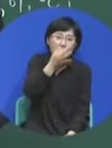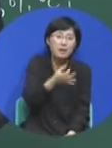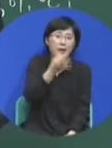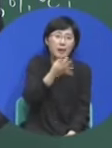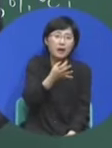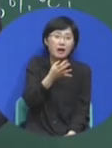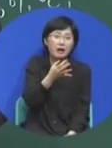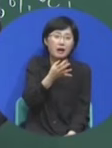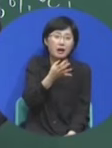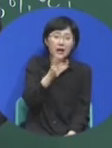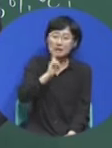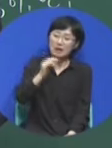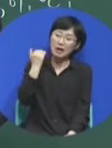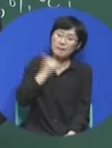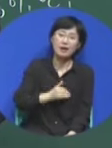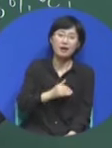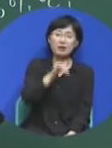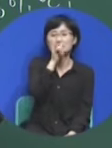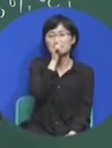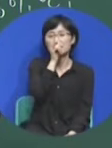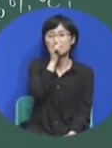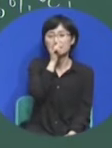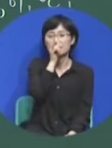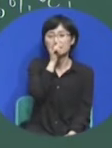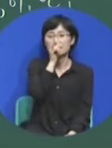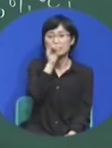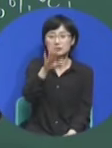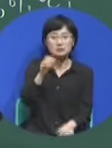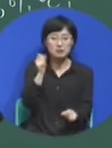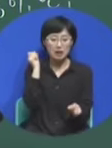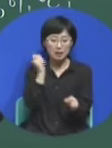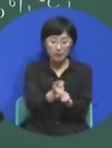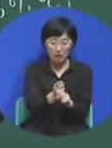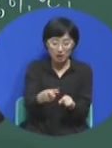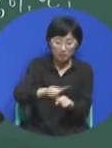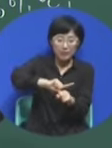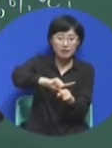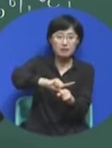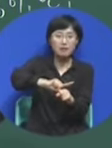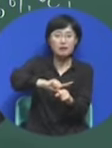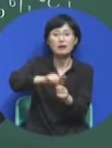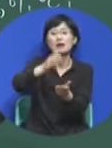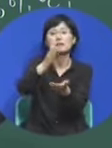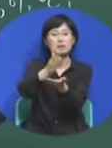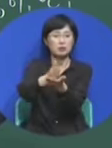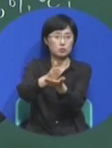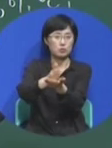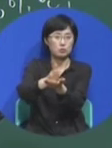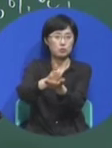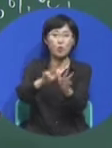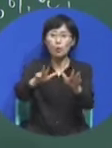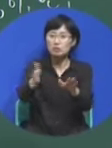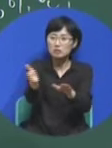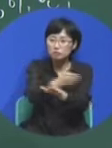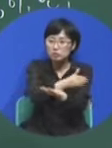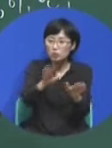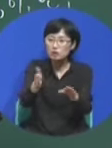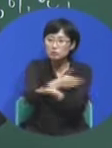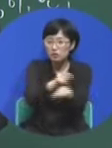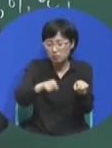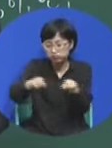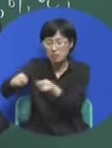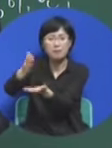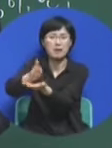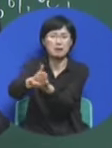想唱赞美也是因为我的呼吸太短促，所以无法唱赞美. 그런 날이 올 것인데 그 날을 기다리지 말고 오늘부터 찬송을 믿음으로 하길 바랍니다.